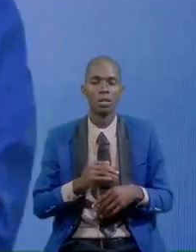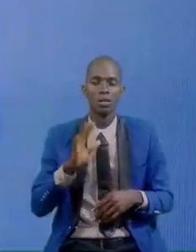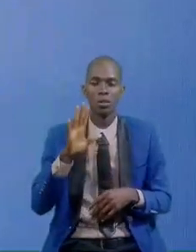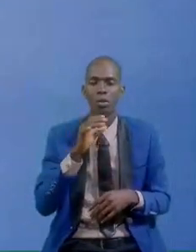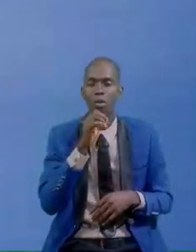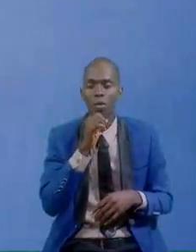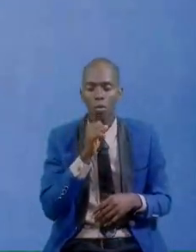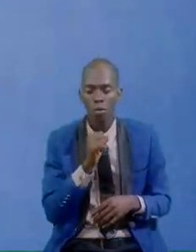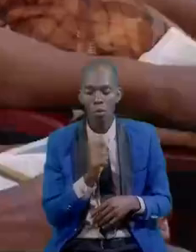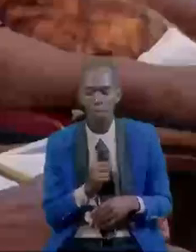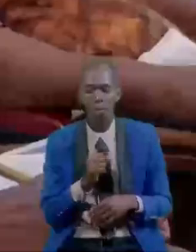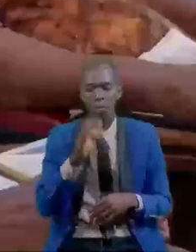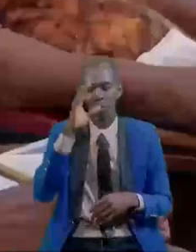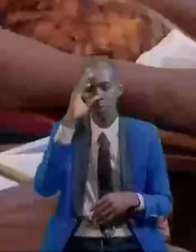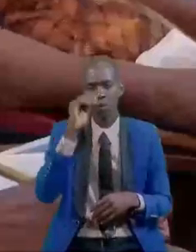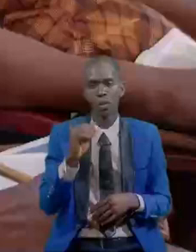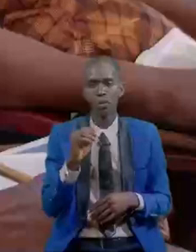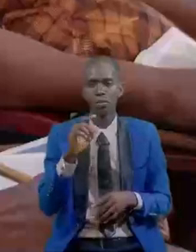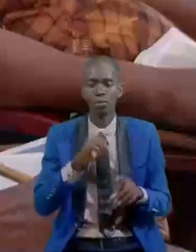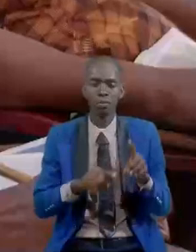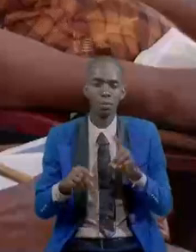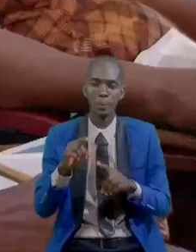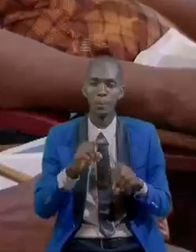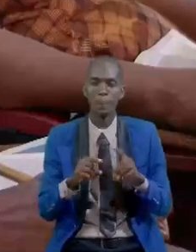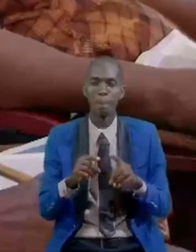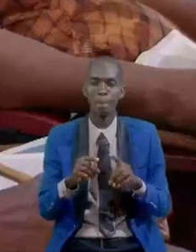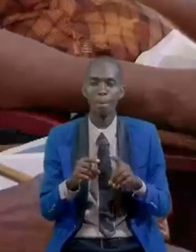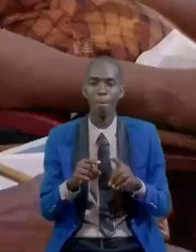Vos vieillards, aidez-moi à répéter ces mots.